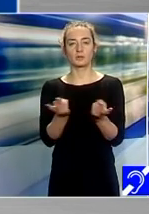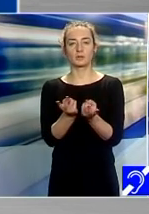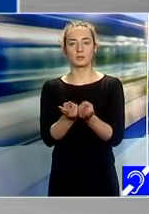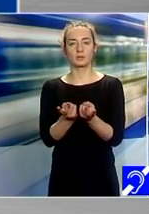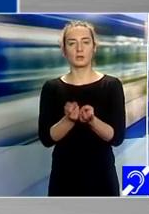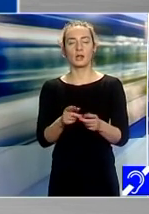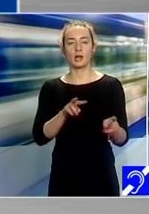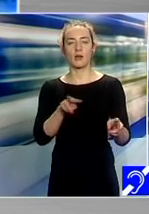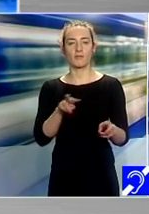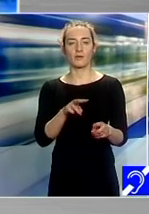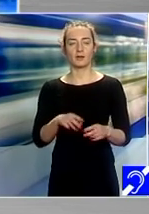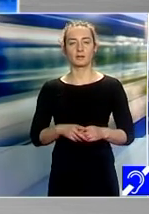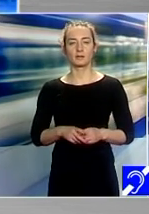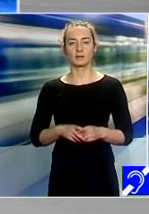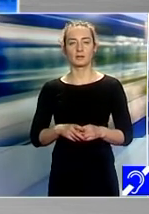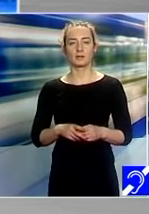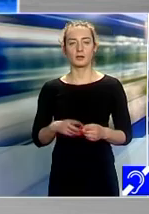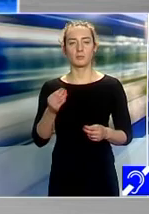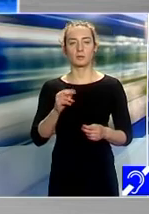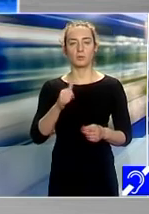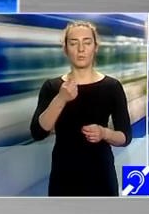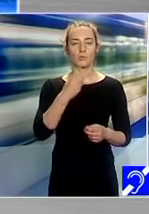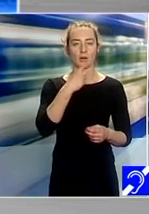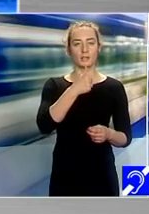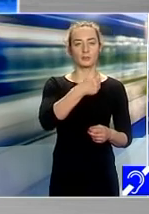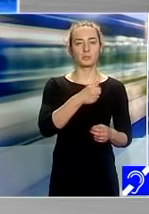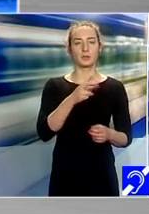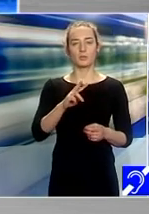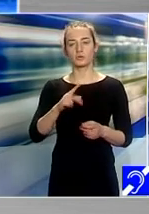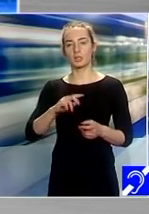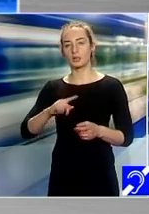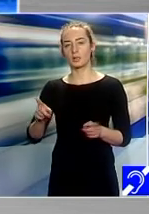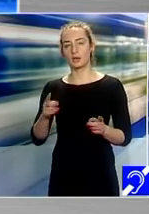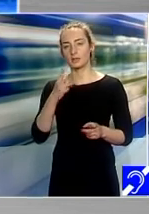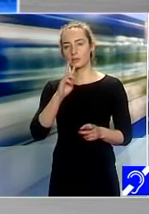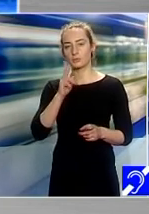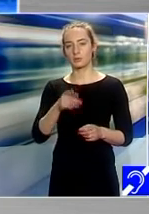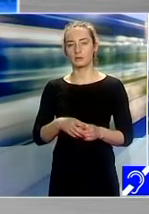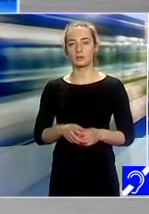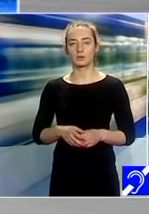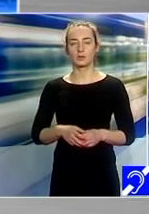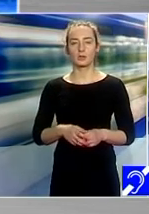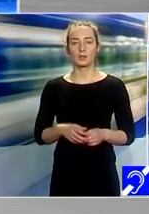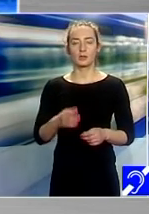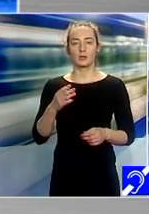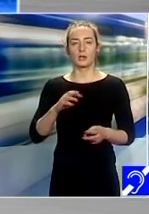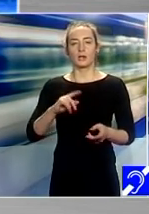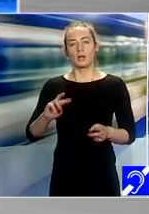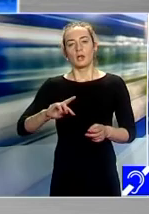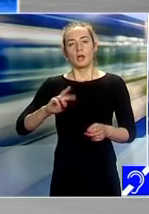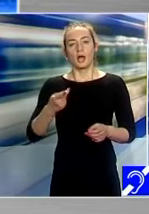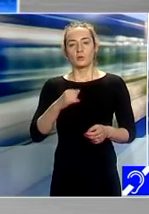simetrizarea sânilor. Pentru acea intervenție care este considerată de data aceasta pur estetică, pacienta trebuie să